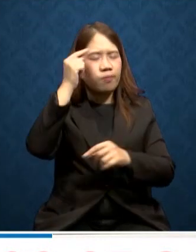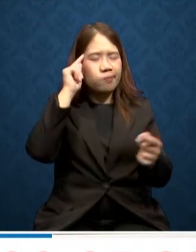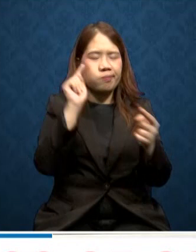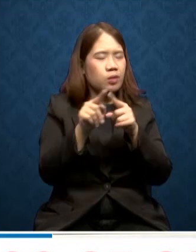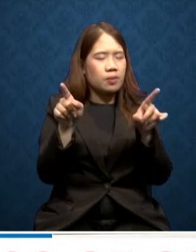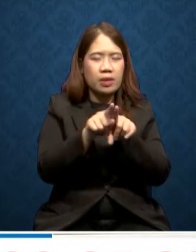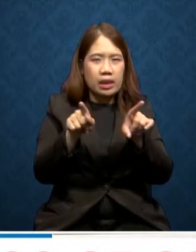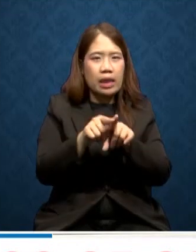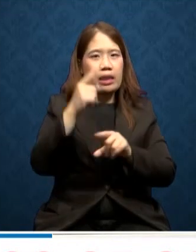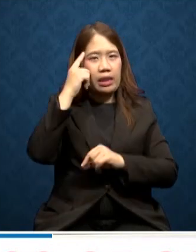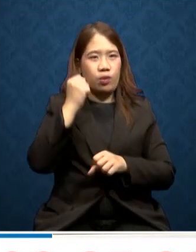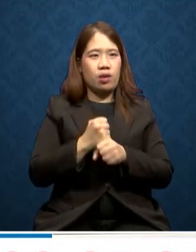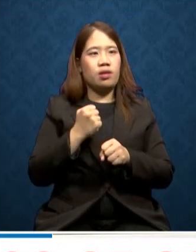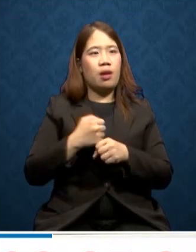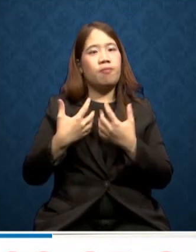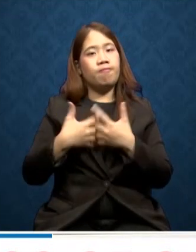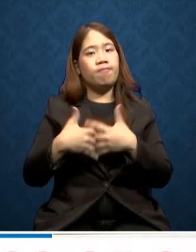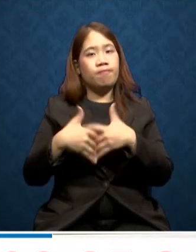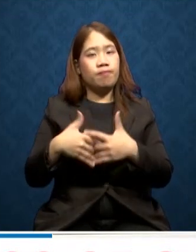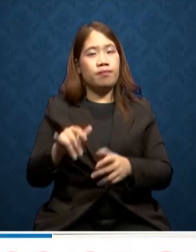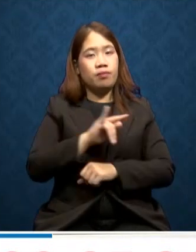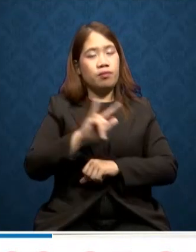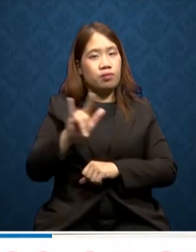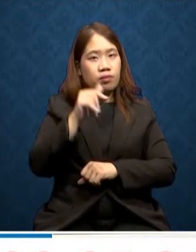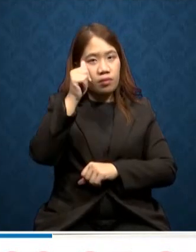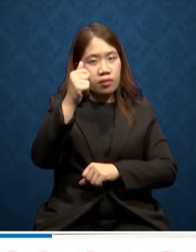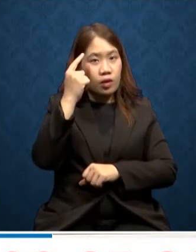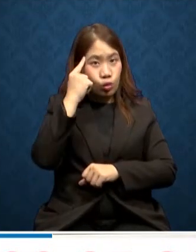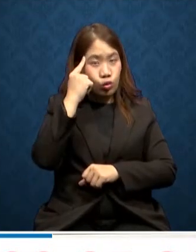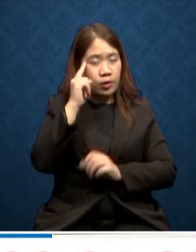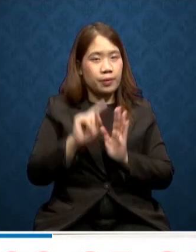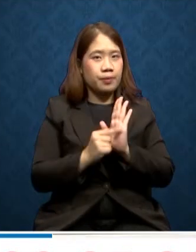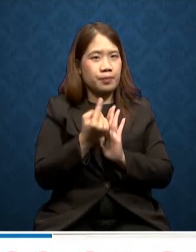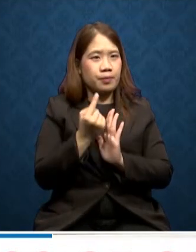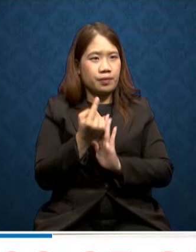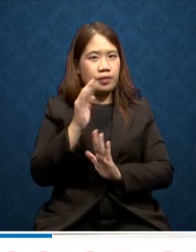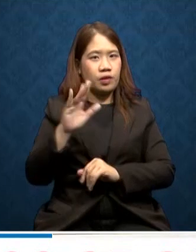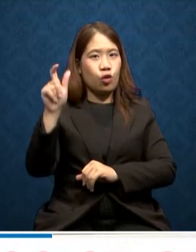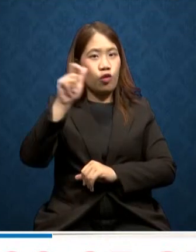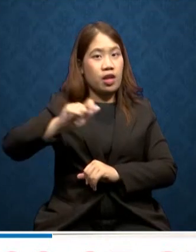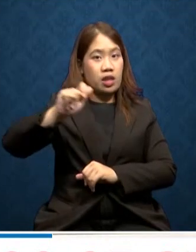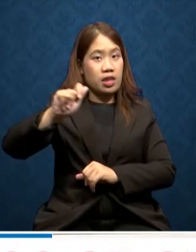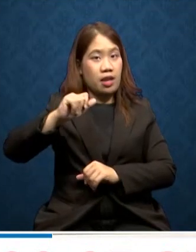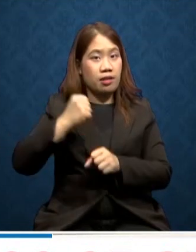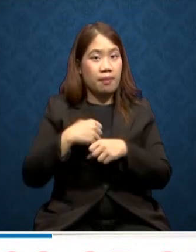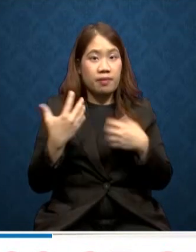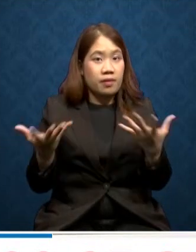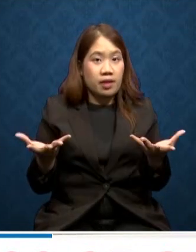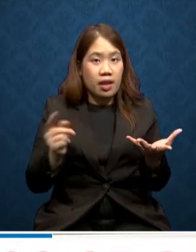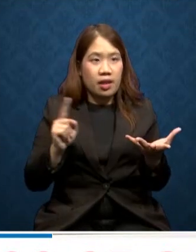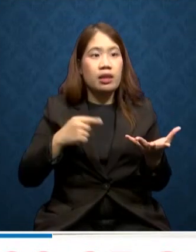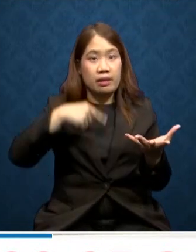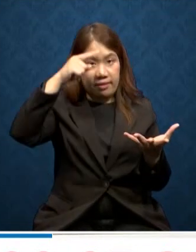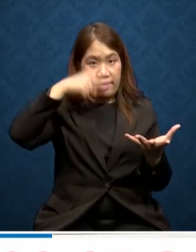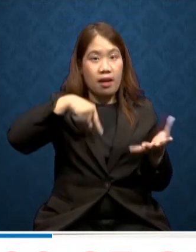ผลิตเครื่องบินได้ท่านทราบไหมครับว่าเครื่องบินลำแรกๆของเอเชียสร้างที่ไหนครับสร้างที่ประเทศไทยนะ